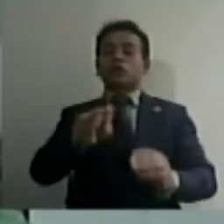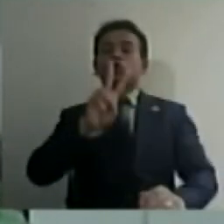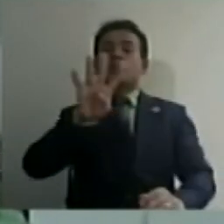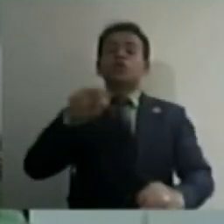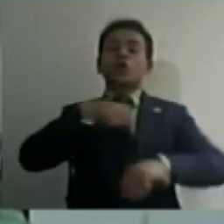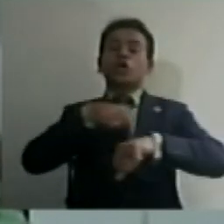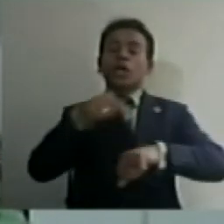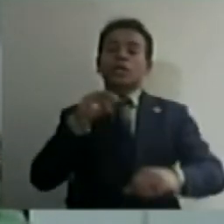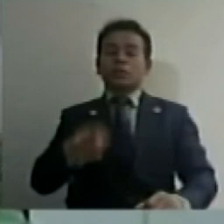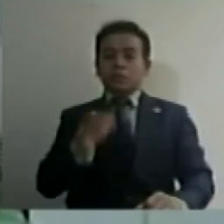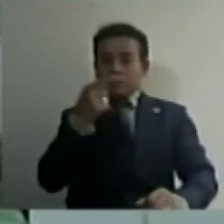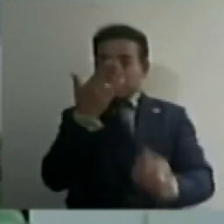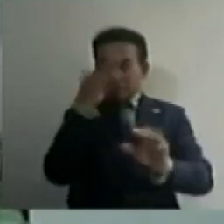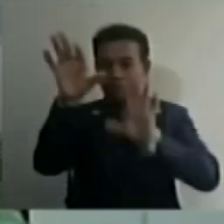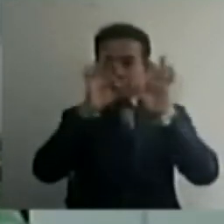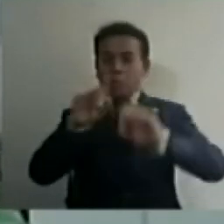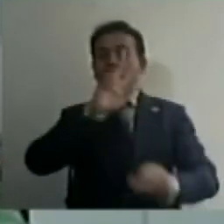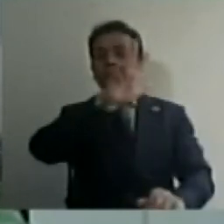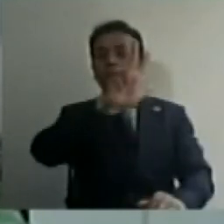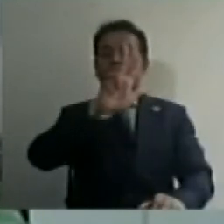85,679 জন এবং মৃত্যুবরণ করেছেন